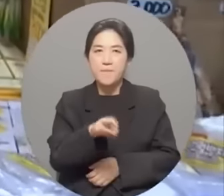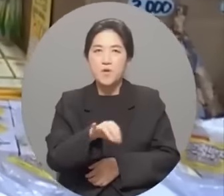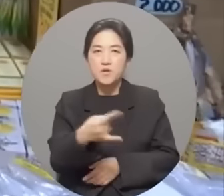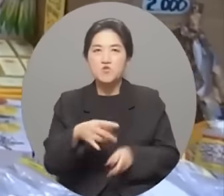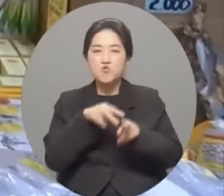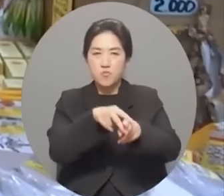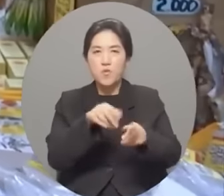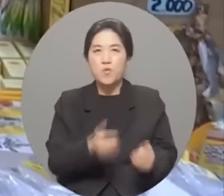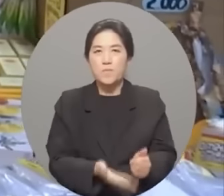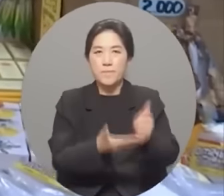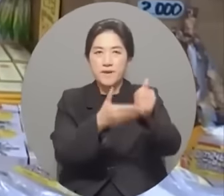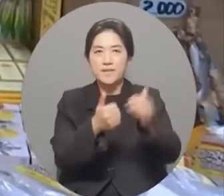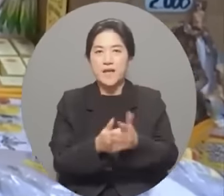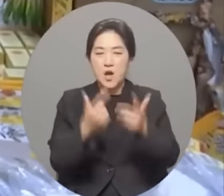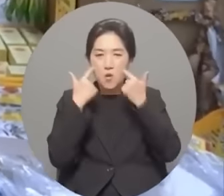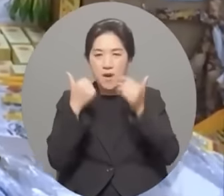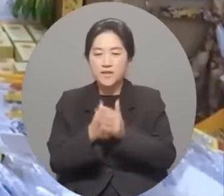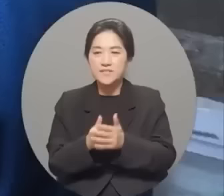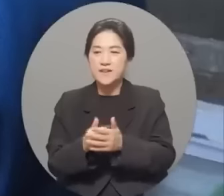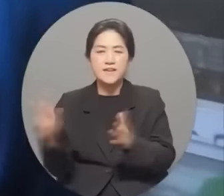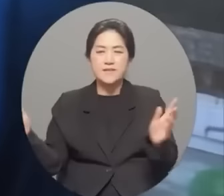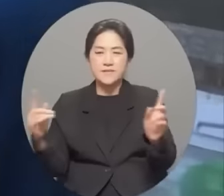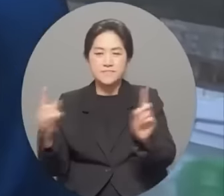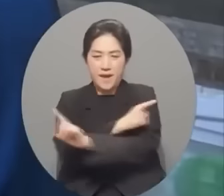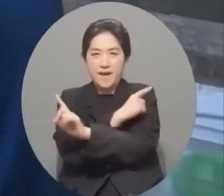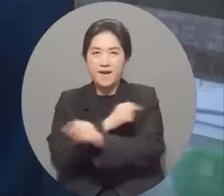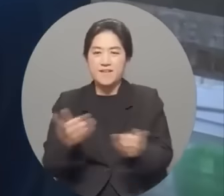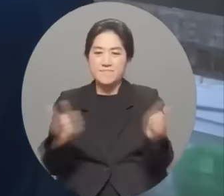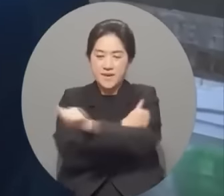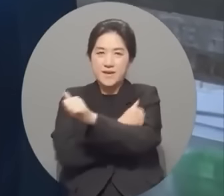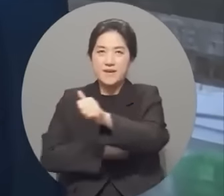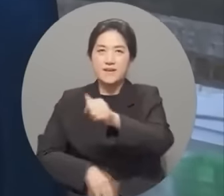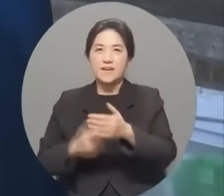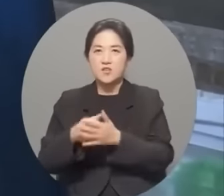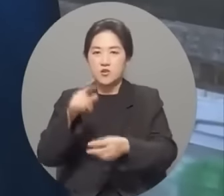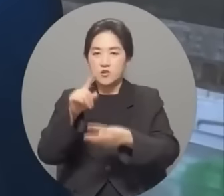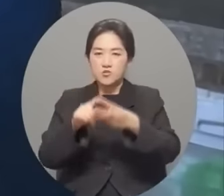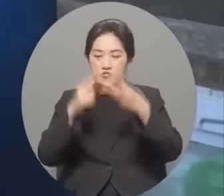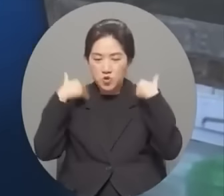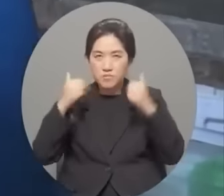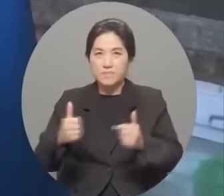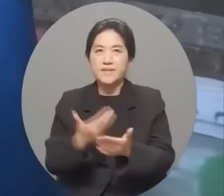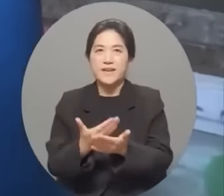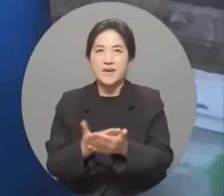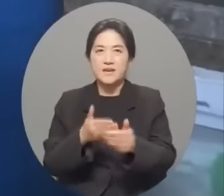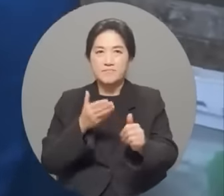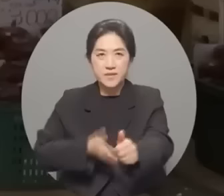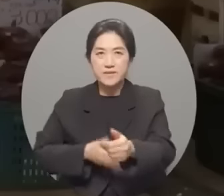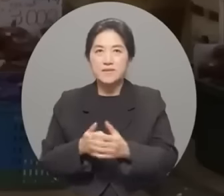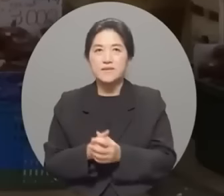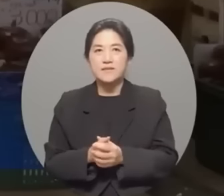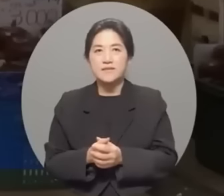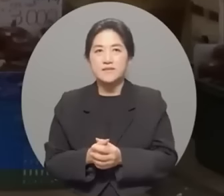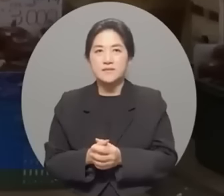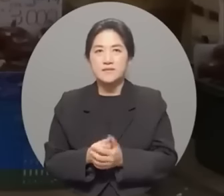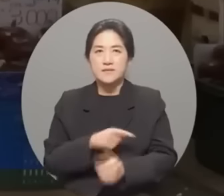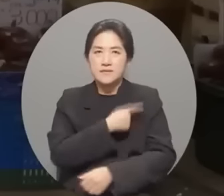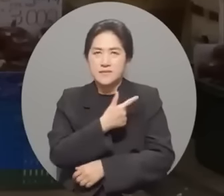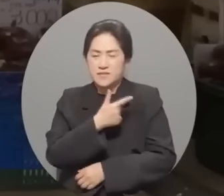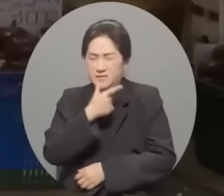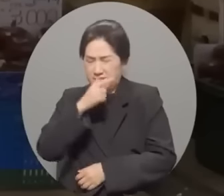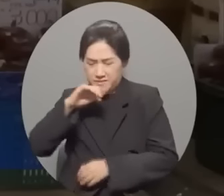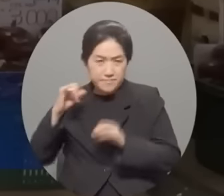공했습니다 확실한 선수 교체를 통해 윤성열 정부 심판을 보여 달라고 호소하고 있습니다 무능하고